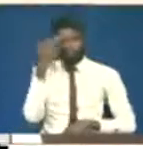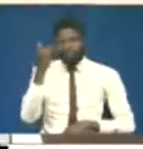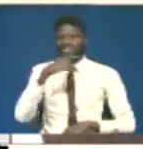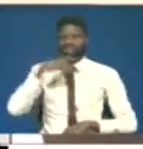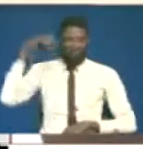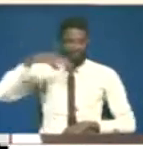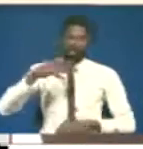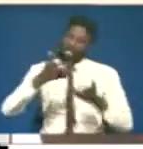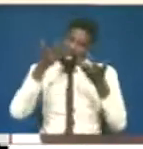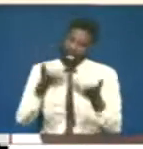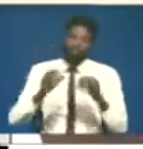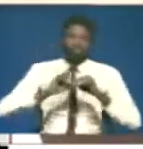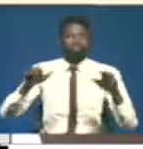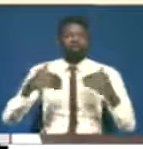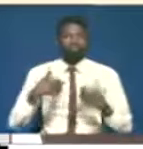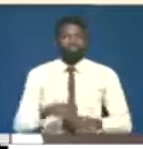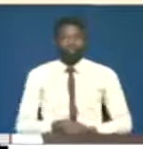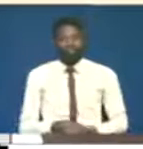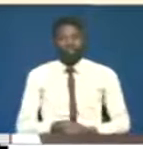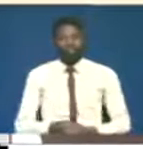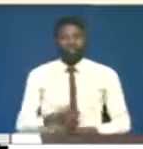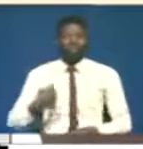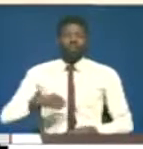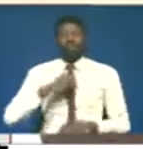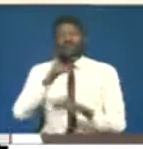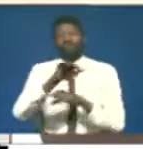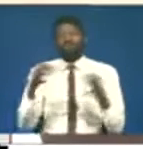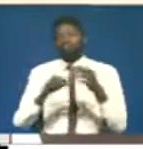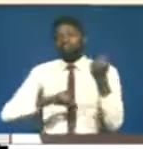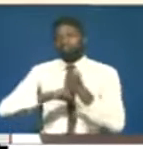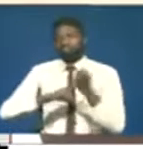Tunaomba wafadhili na serikali,